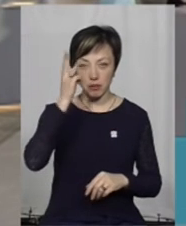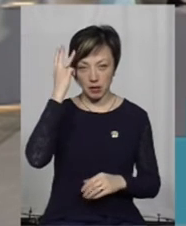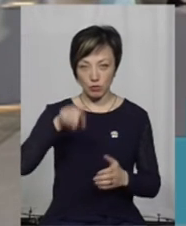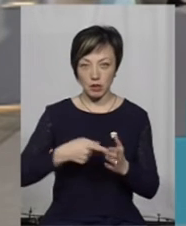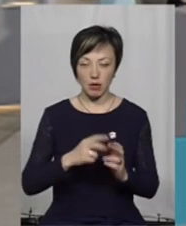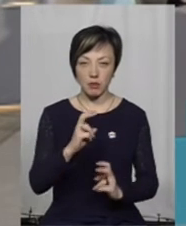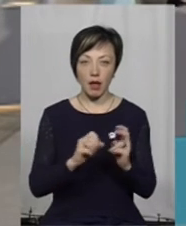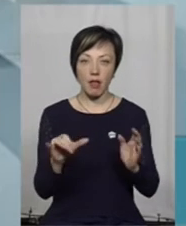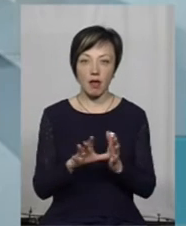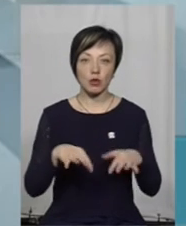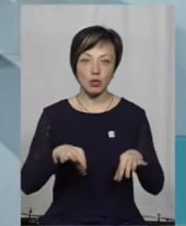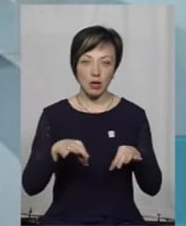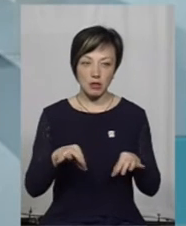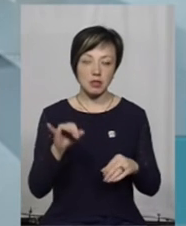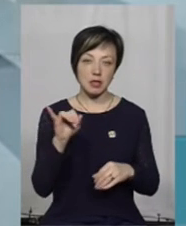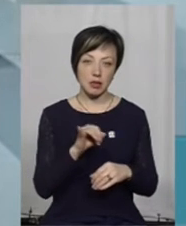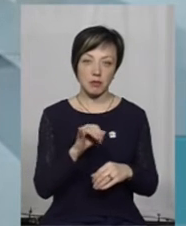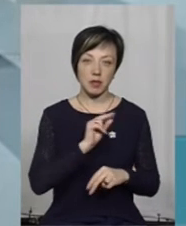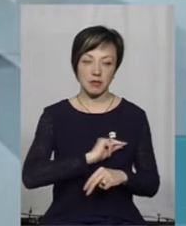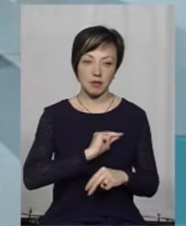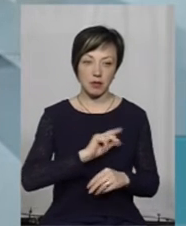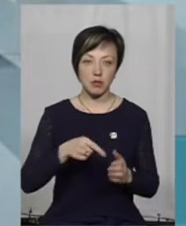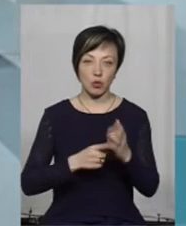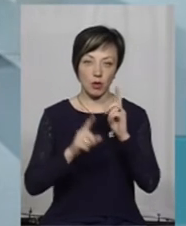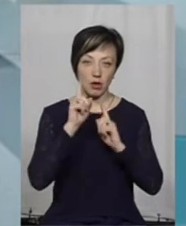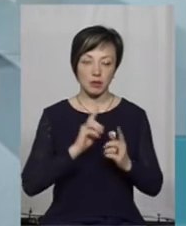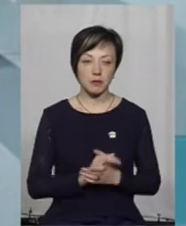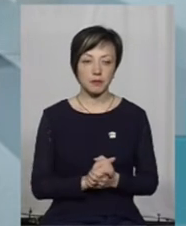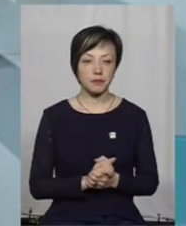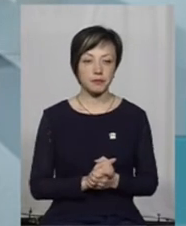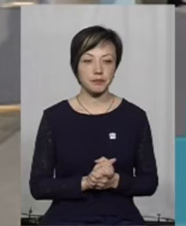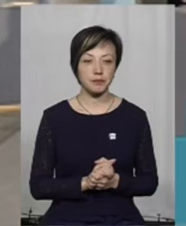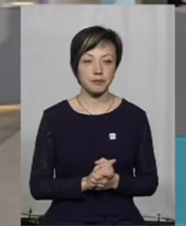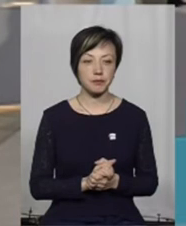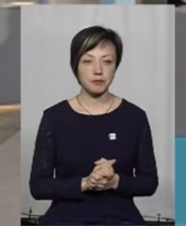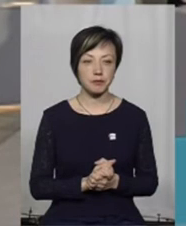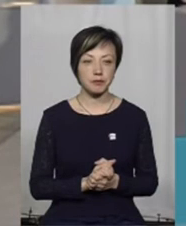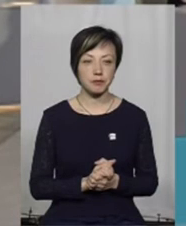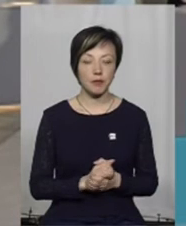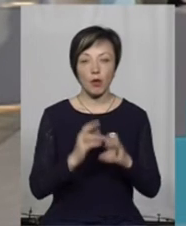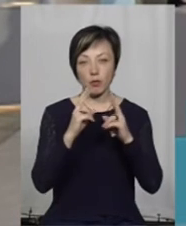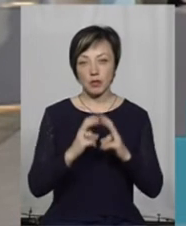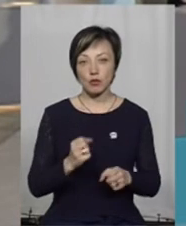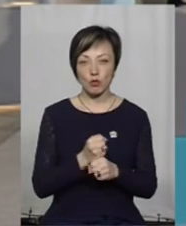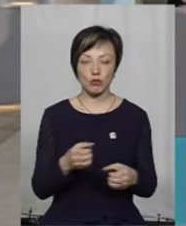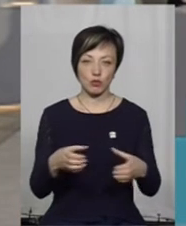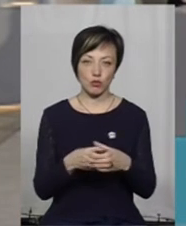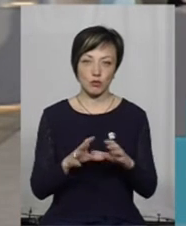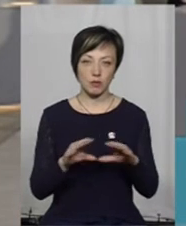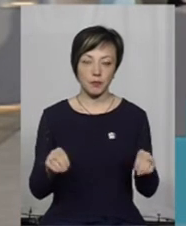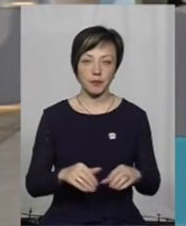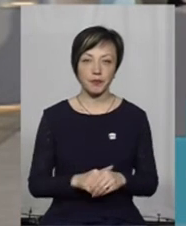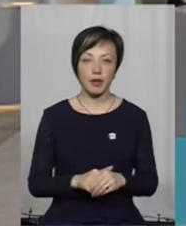Хмельницького комунального підприємства «Електротранс» і працівниками міської ради. Угу. Обстеження проводилося, ну, як робочою групою.